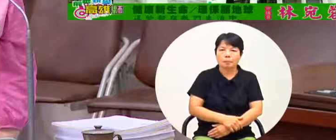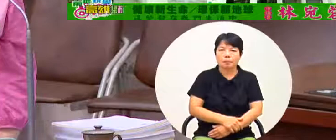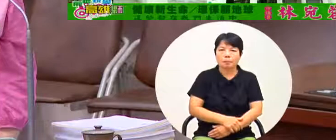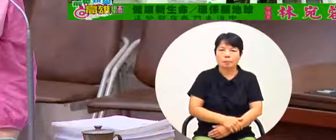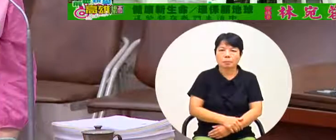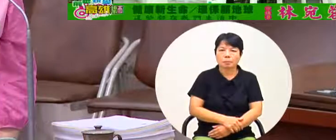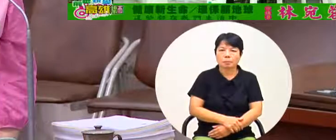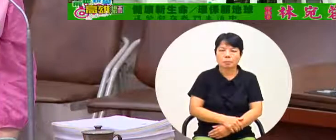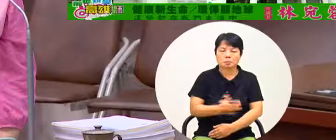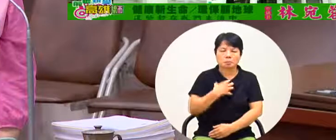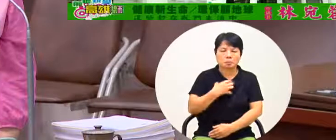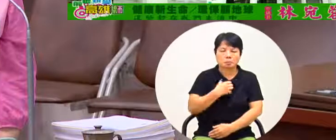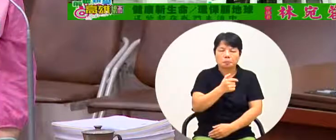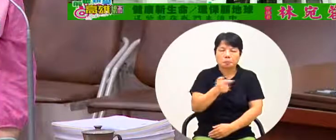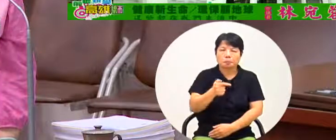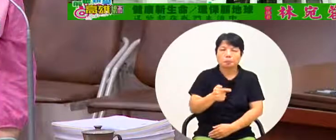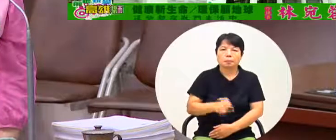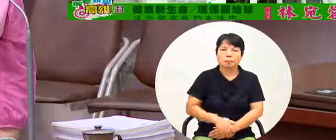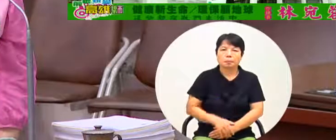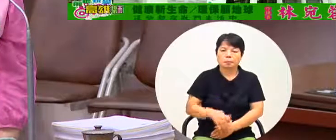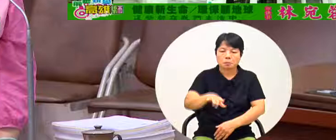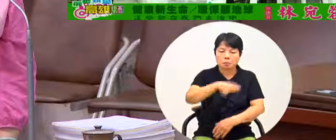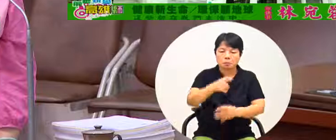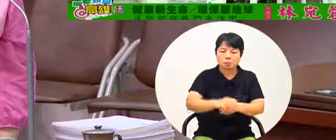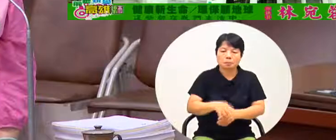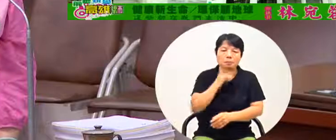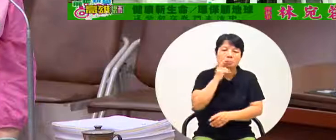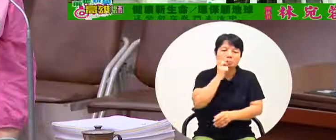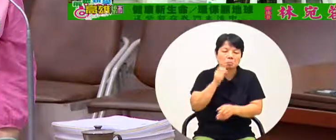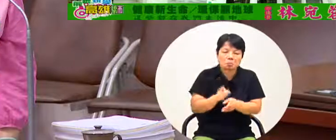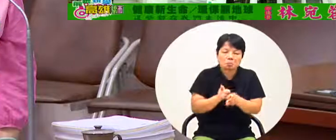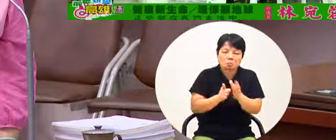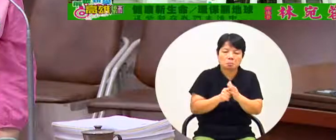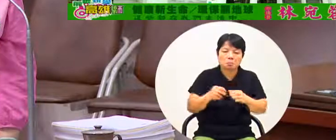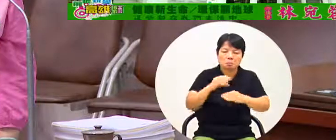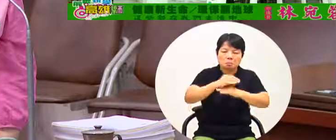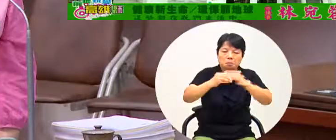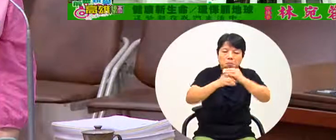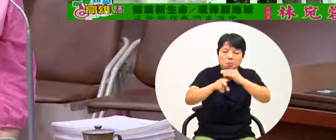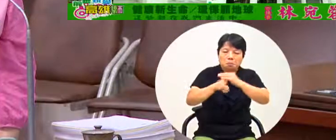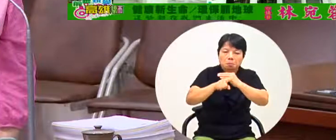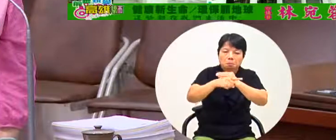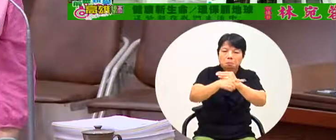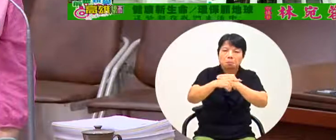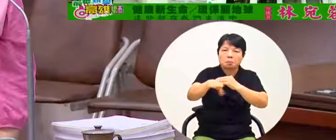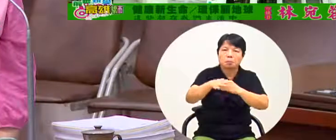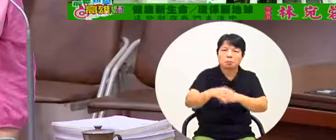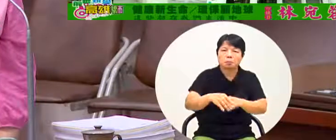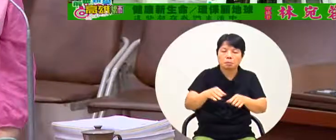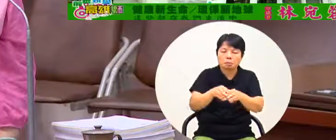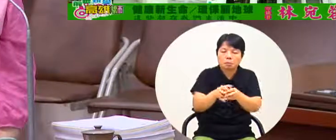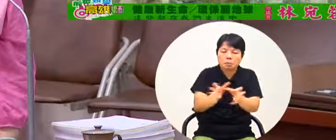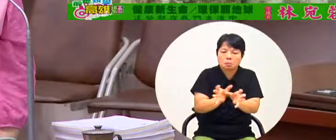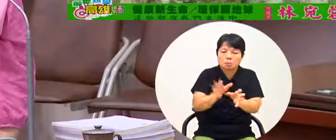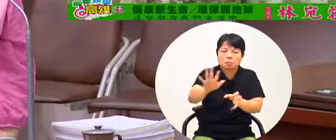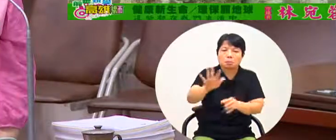钢筋都裸露，你看这个这都开起来，本来是不是这样、哦、现在都闭起来、哦、我那天去看，我看了我真的是